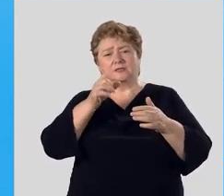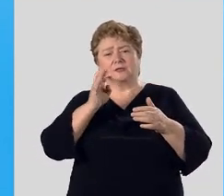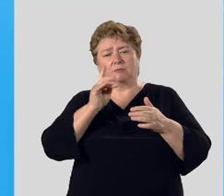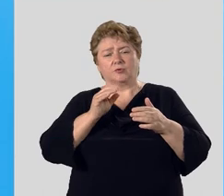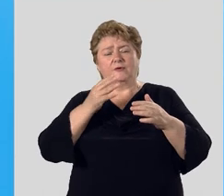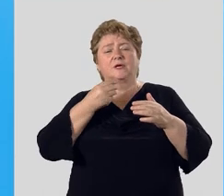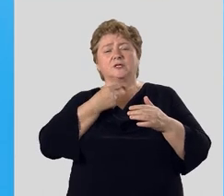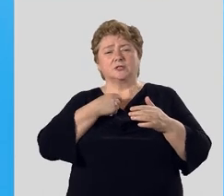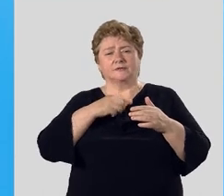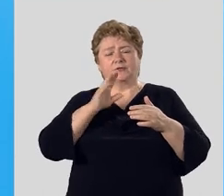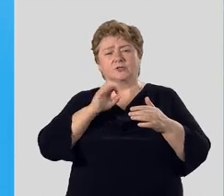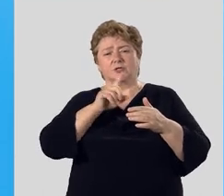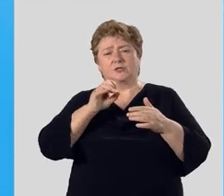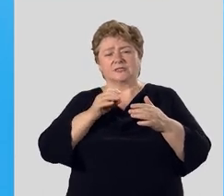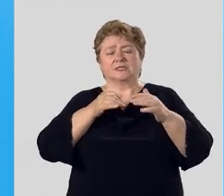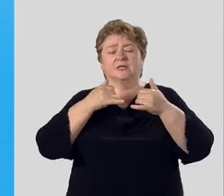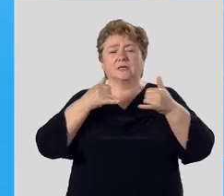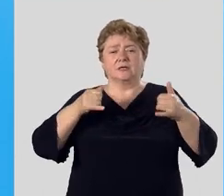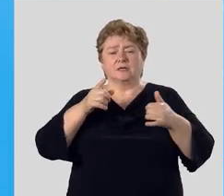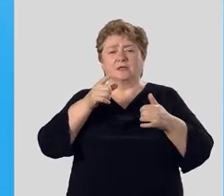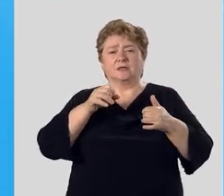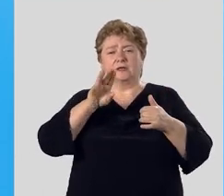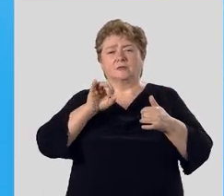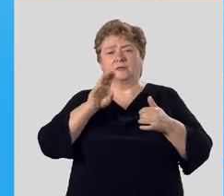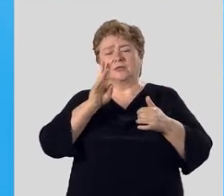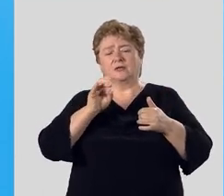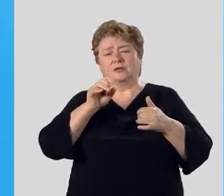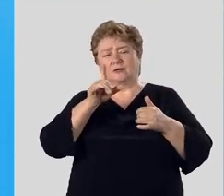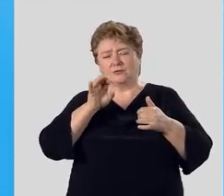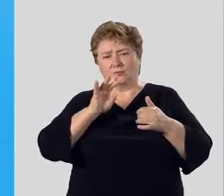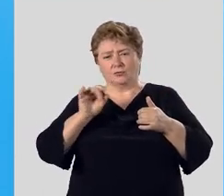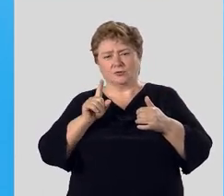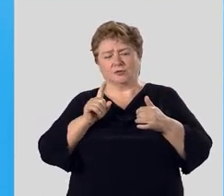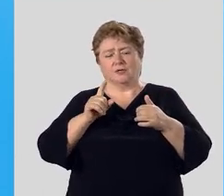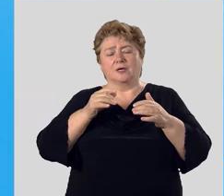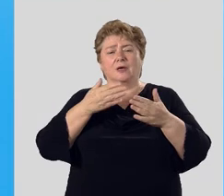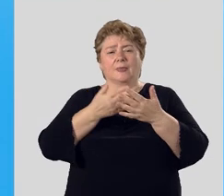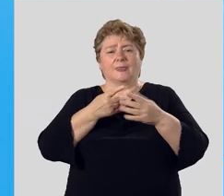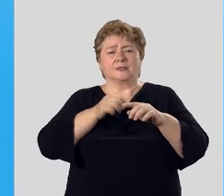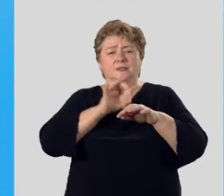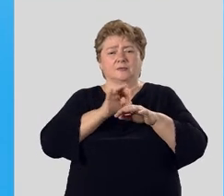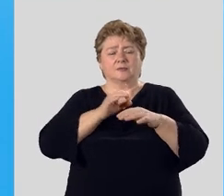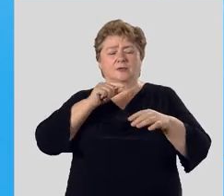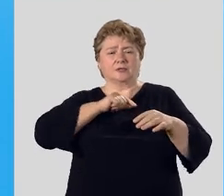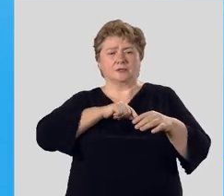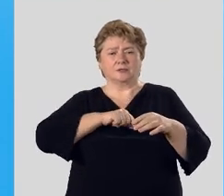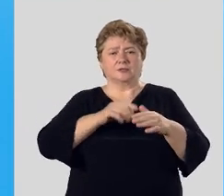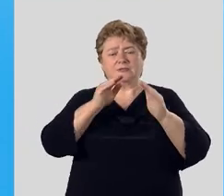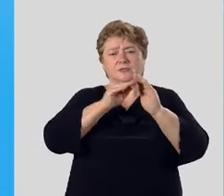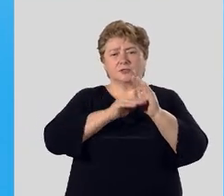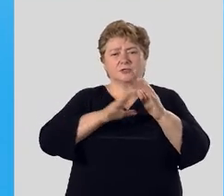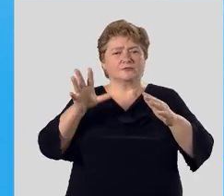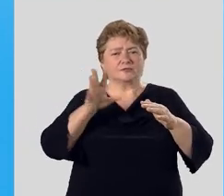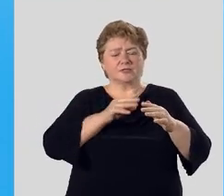гормонов щитовидной железы развивается гипотиреоз. Данное заболевание характеризуется